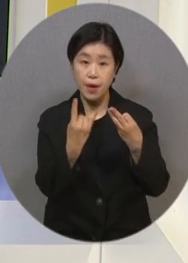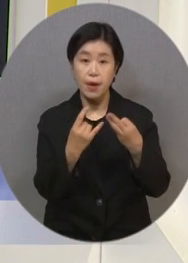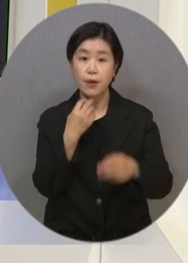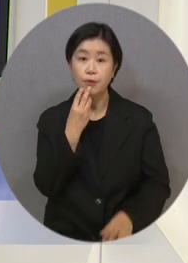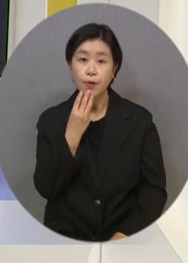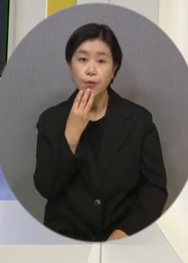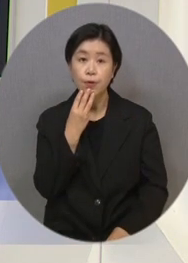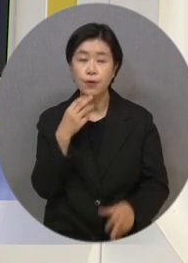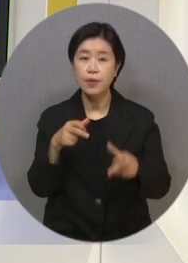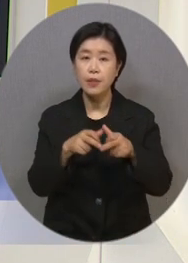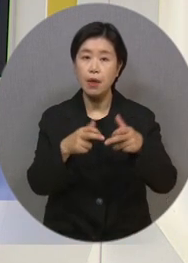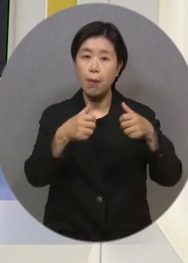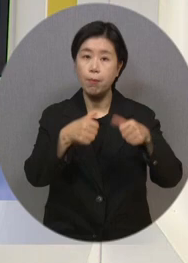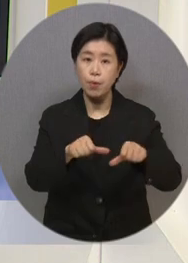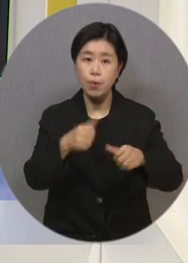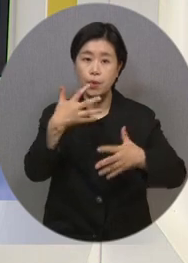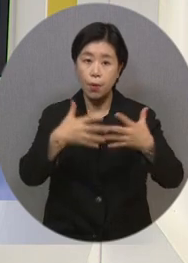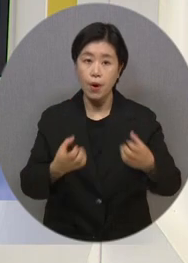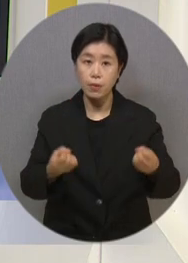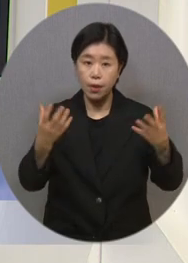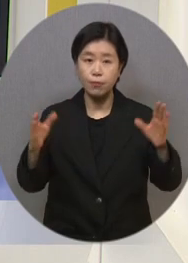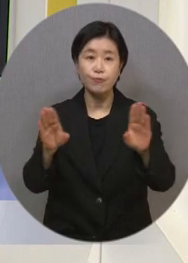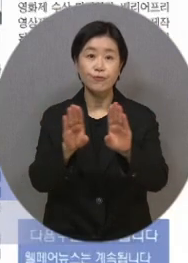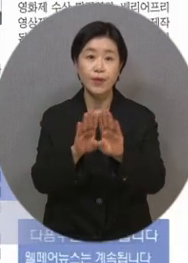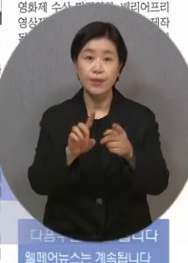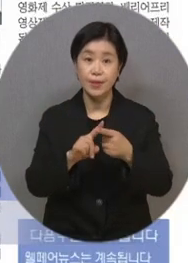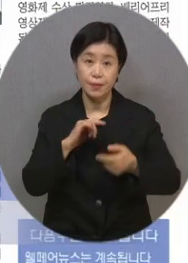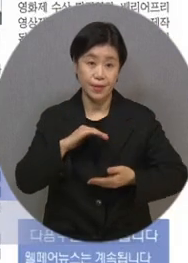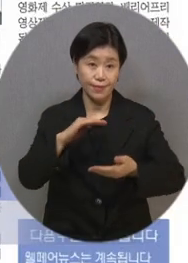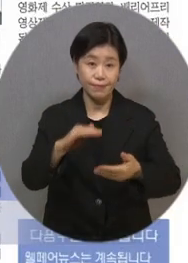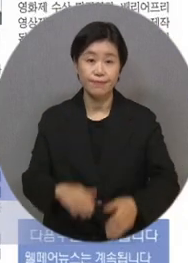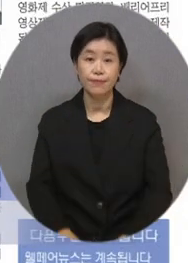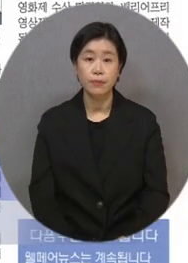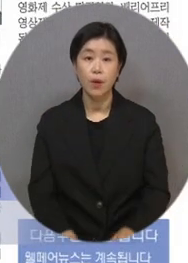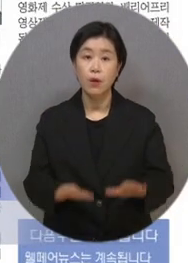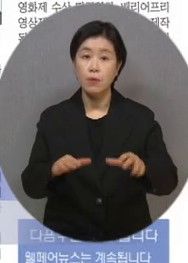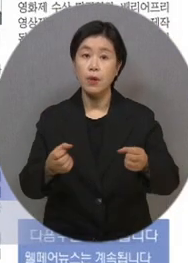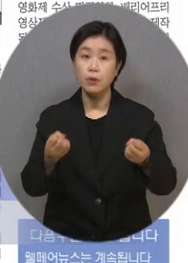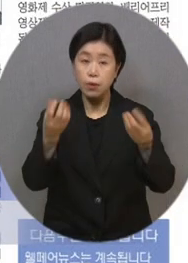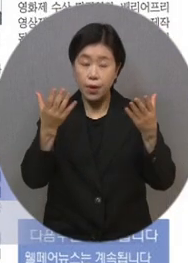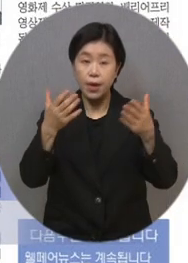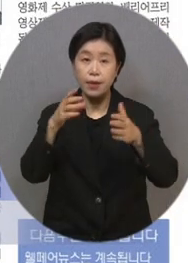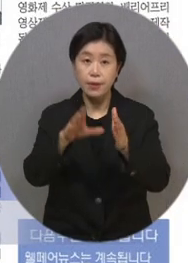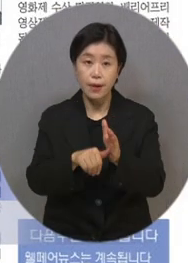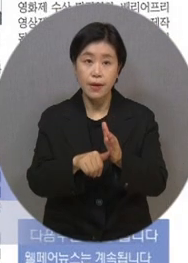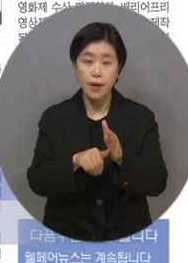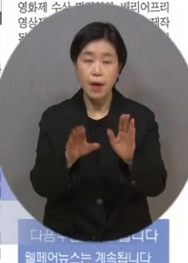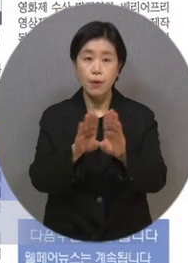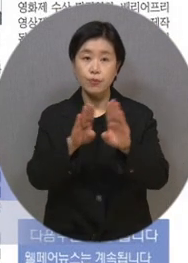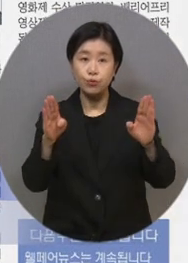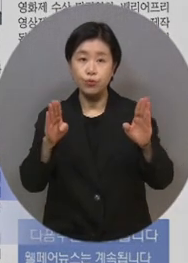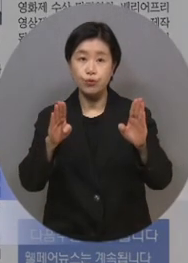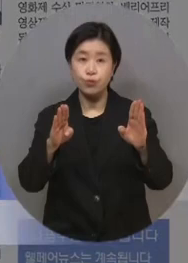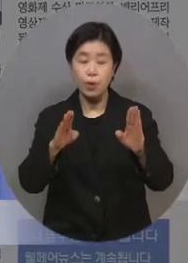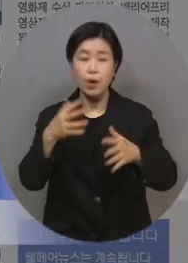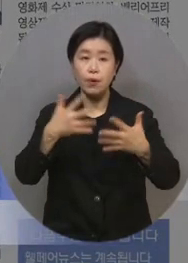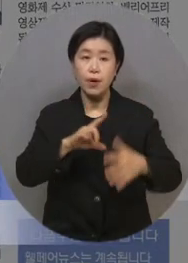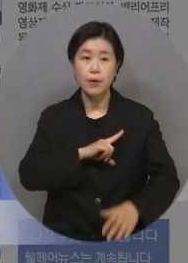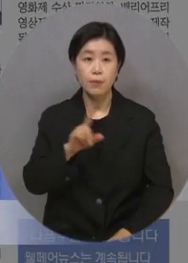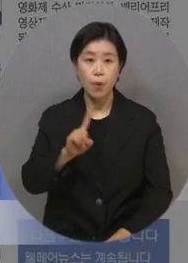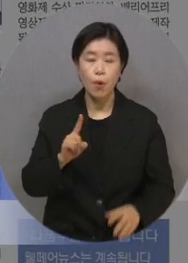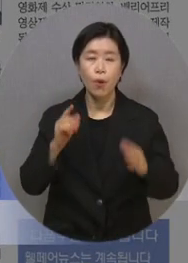서울 베리어프리 영화제 폐막 소식을 전하고 있는데요 이번 영화제에서는 개막작인 수학 여행 상을